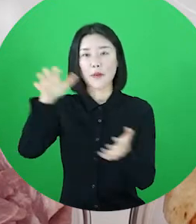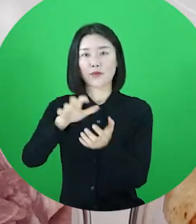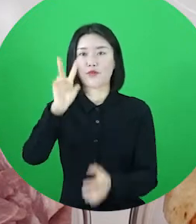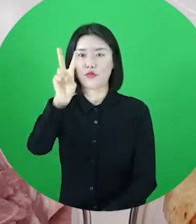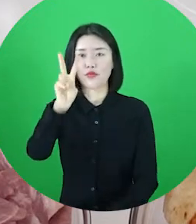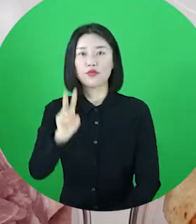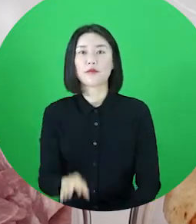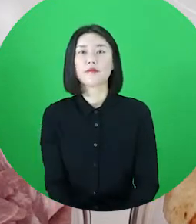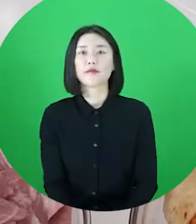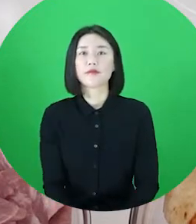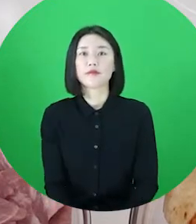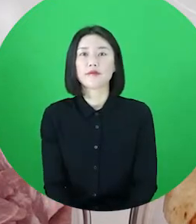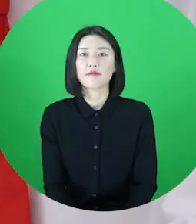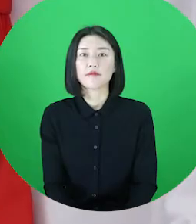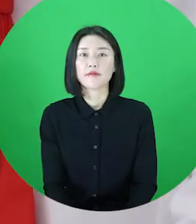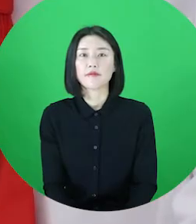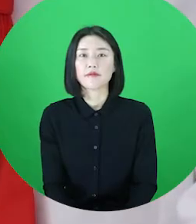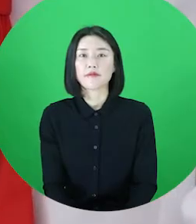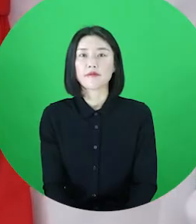2숟가락,